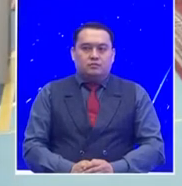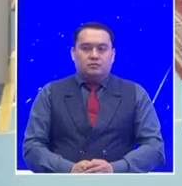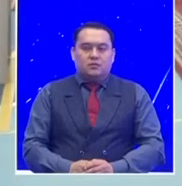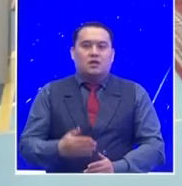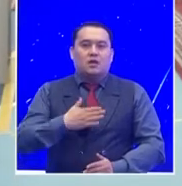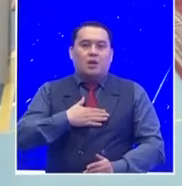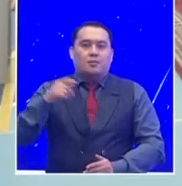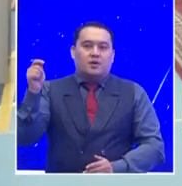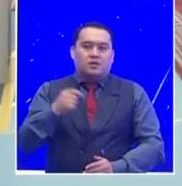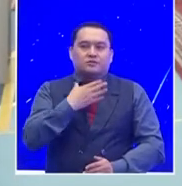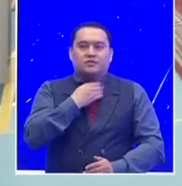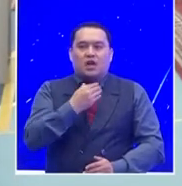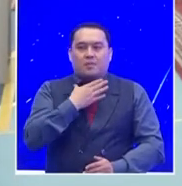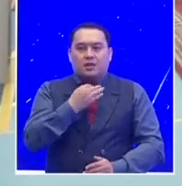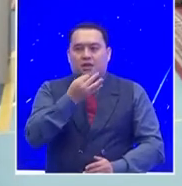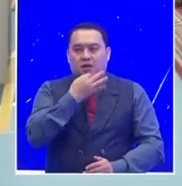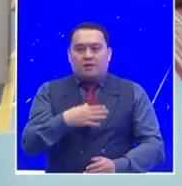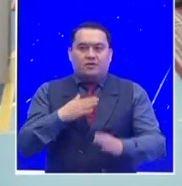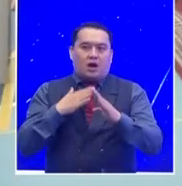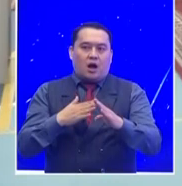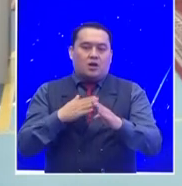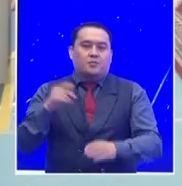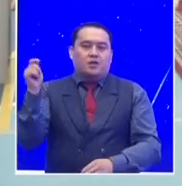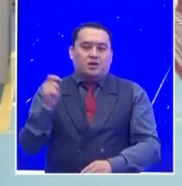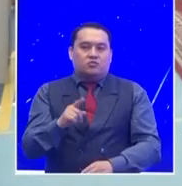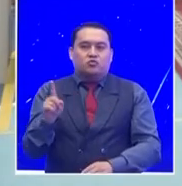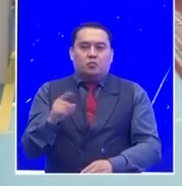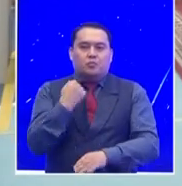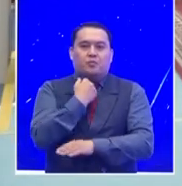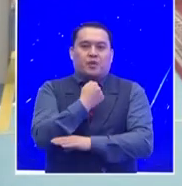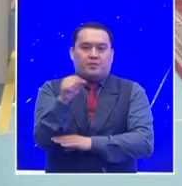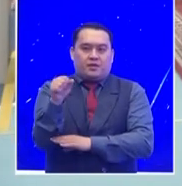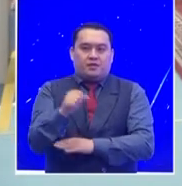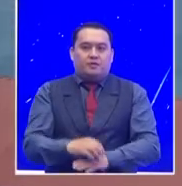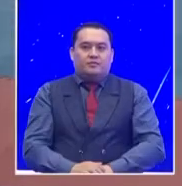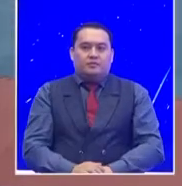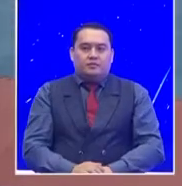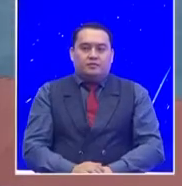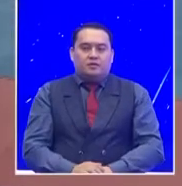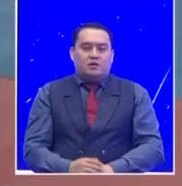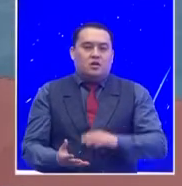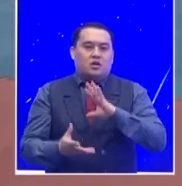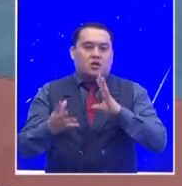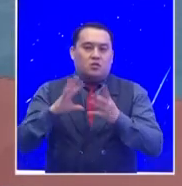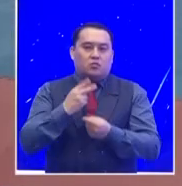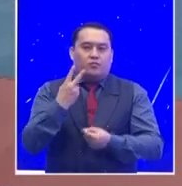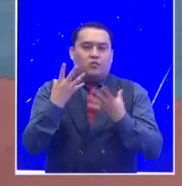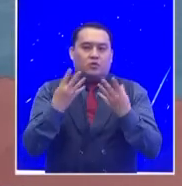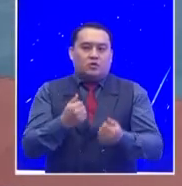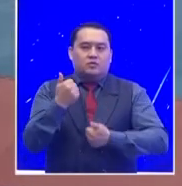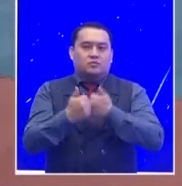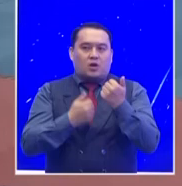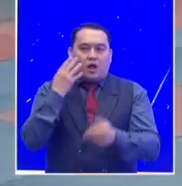Я приехал из города Семей. Мне нравится карате, и я приехал, чтобы победить. По итогам 2-дневного турнира